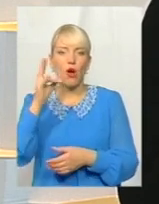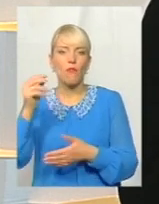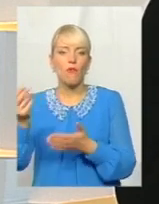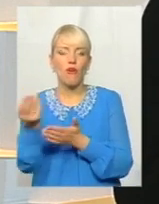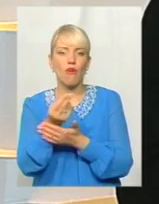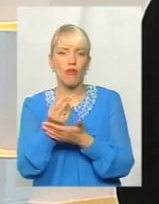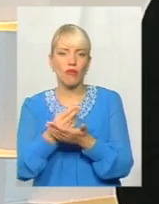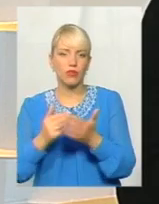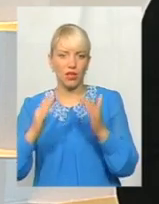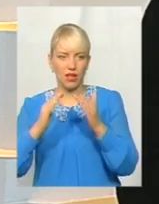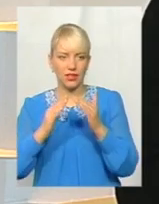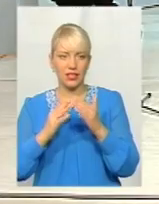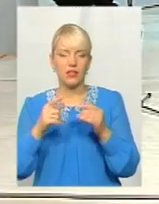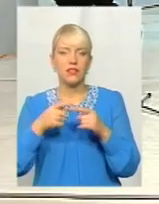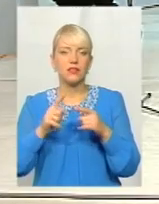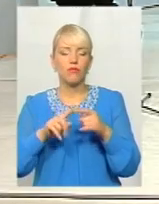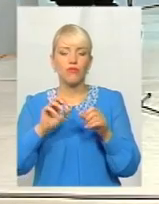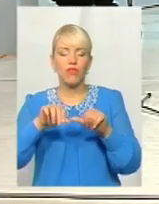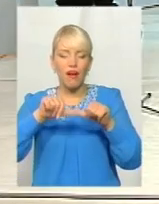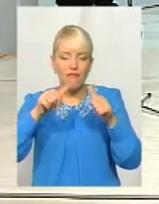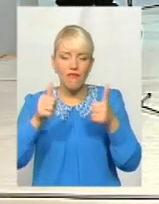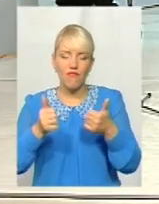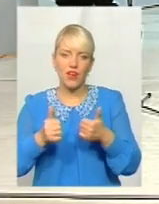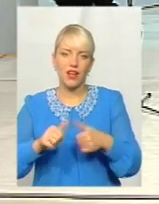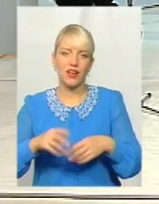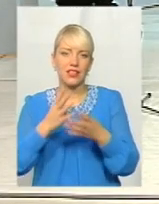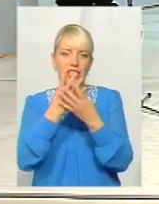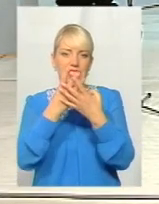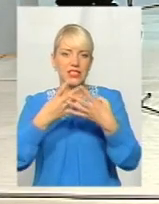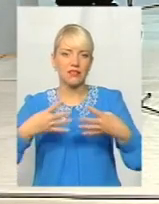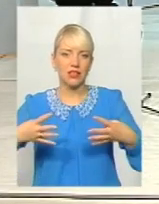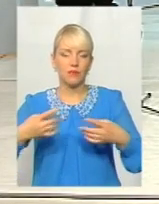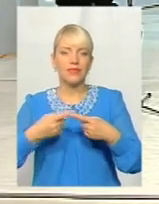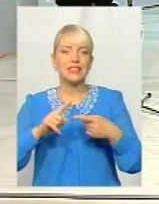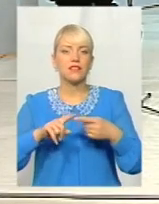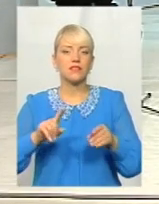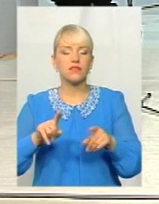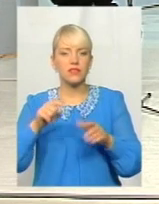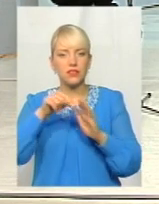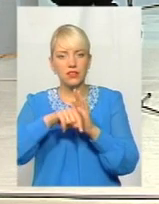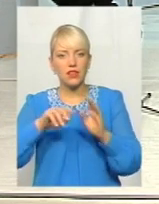у вигляді оцієї сітки. Тобто воно давало добробут. Таким чином,